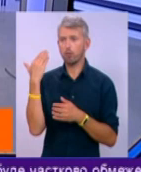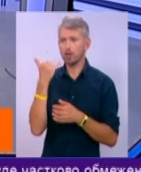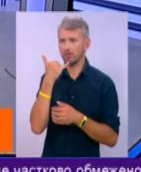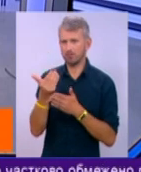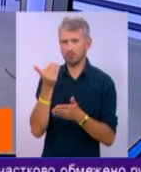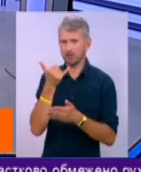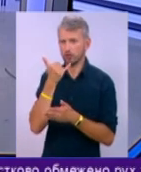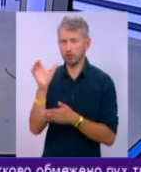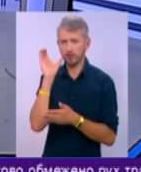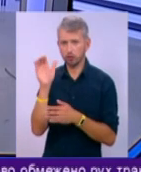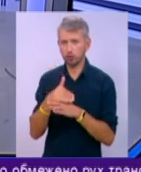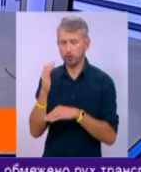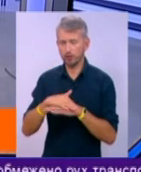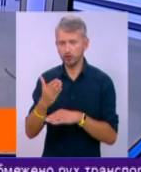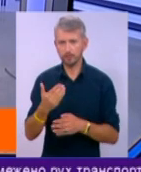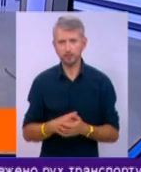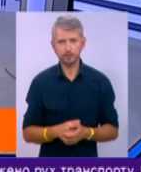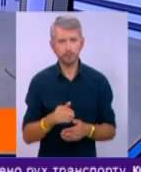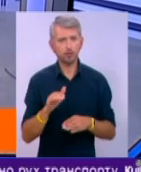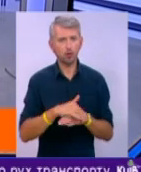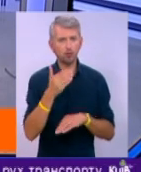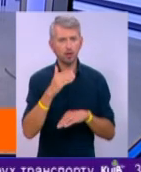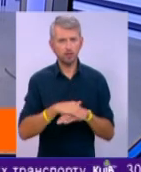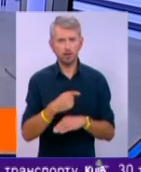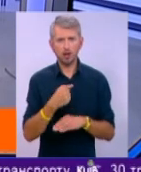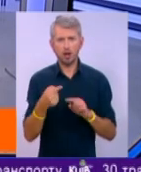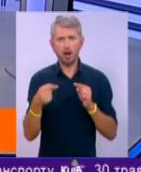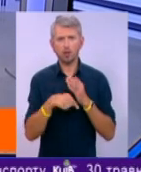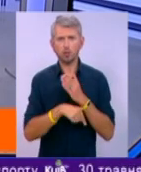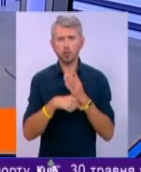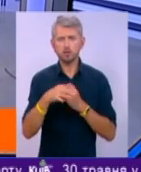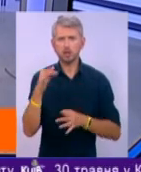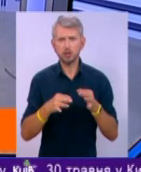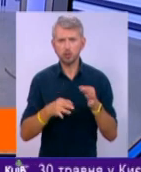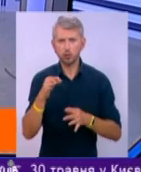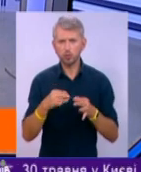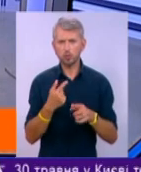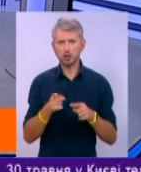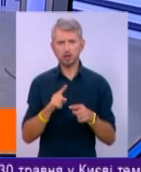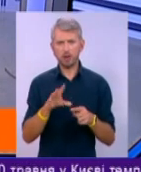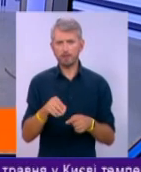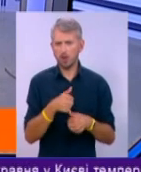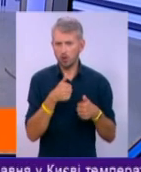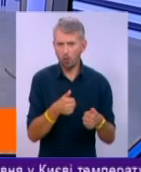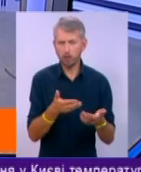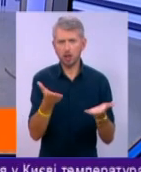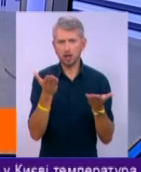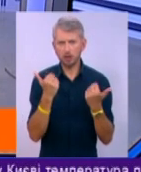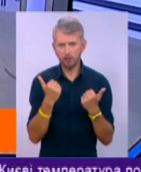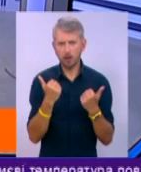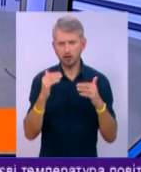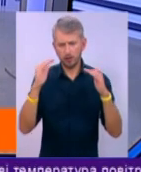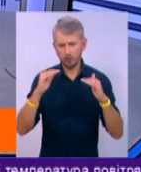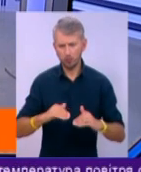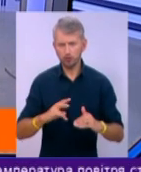дзвіночок вислухаємо. Доброго вечора вам. Доброго вечора. Ну, саме антикорупційний суд, це саме добре. Саме, давайте спустимось